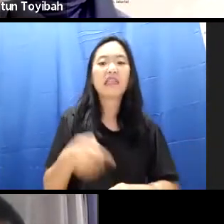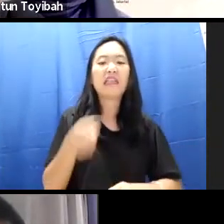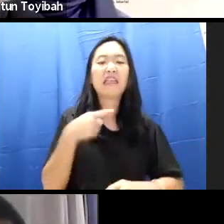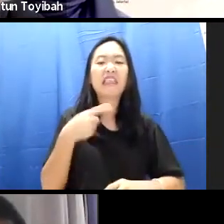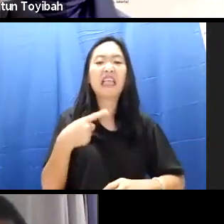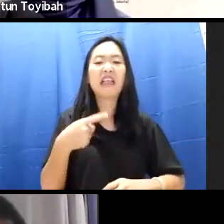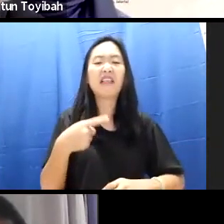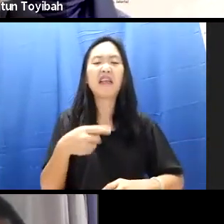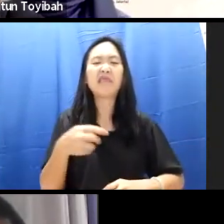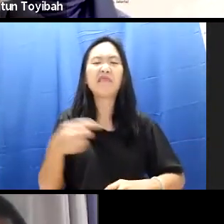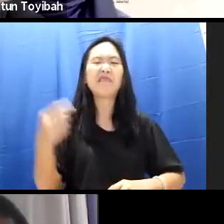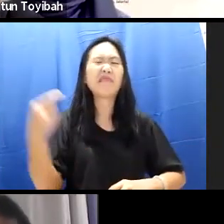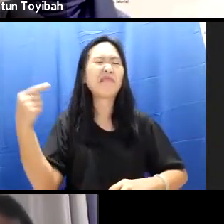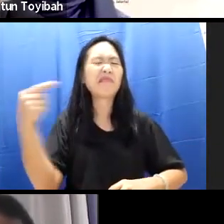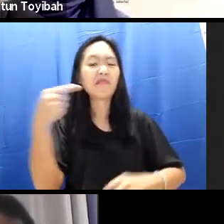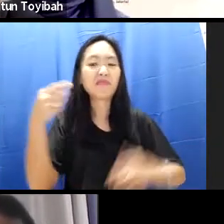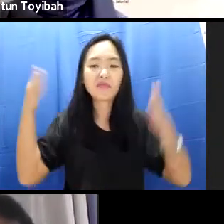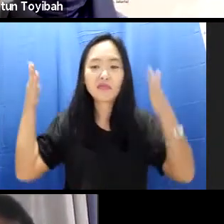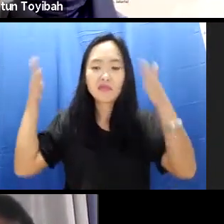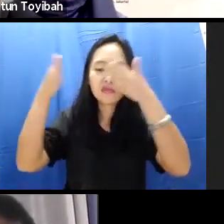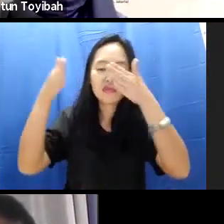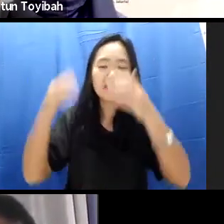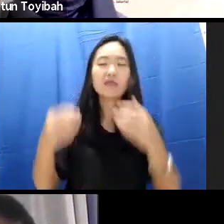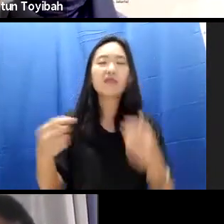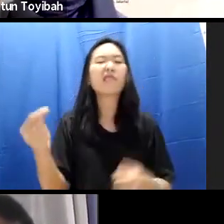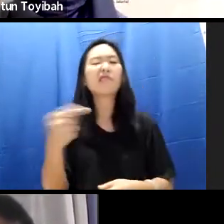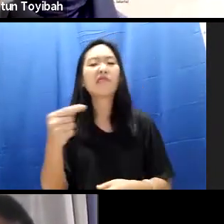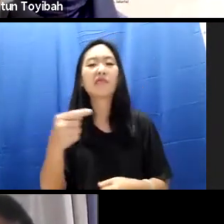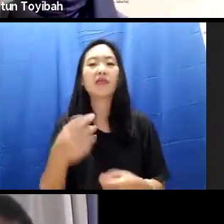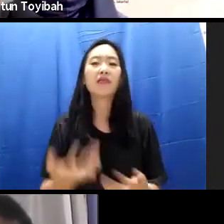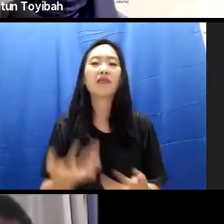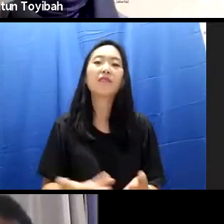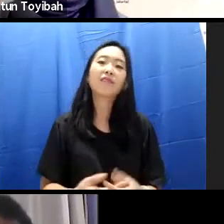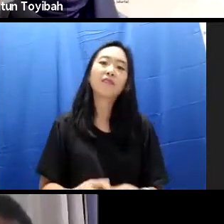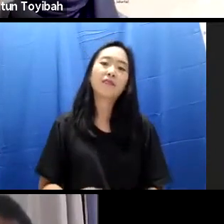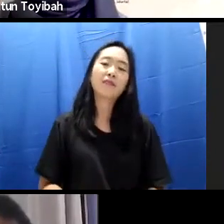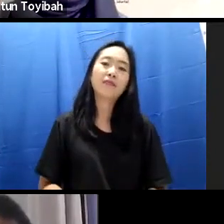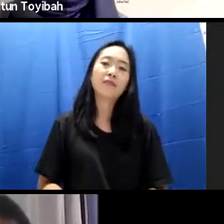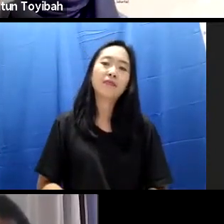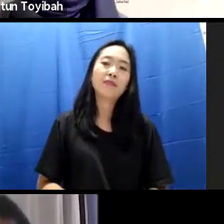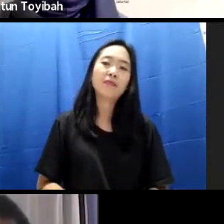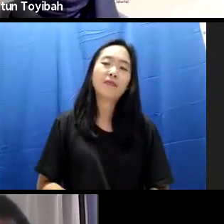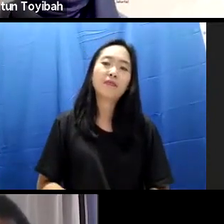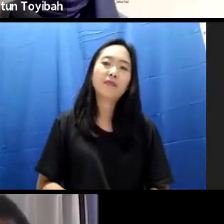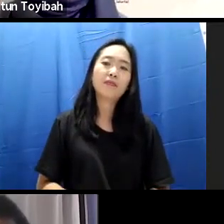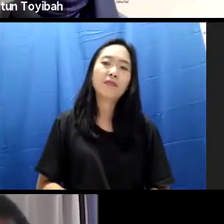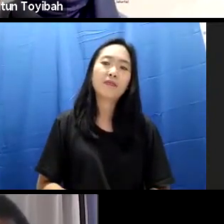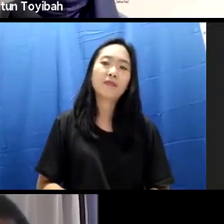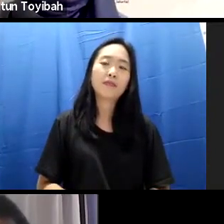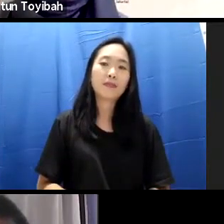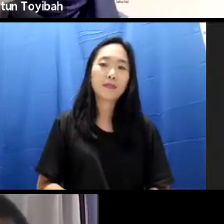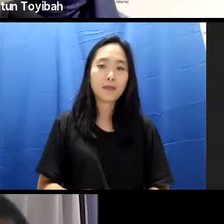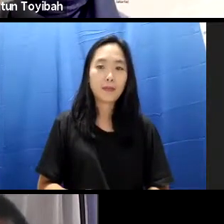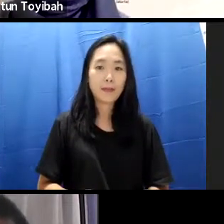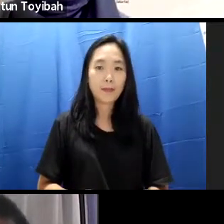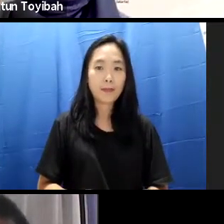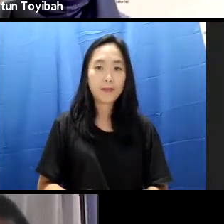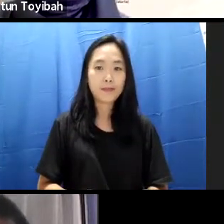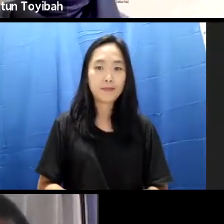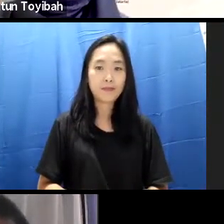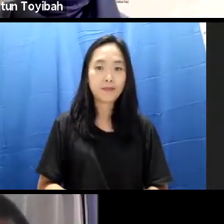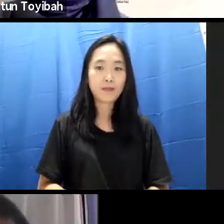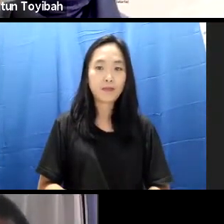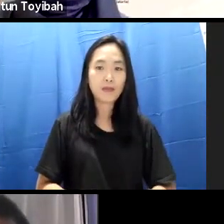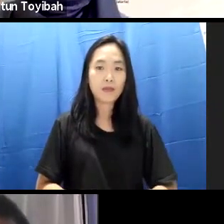Nah kalau adanya affirmative action misalnya, kalau kita bicara paling ya kalau untuk sekolah keluar gitu ya,